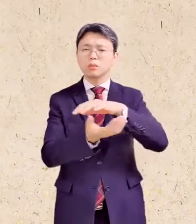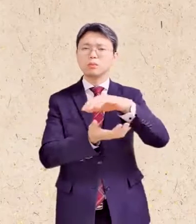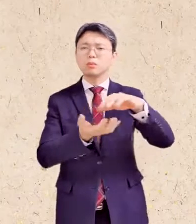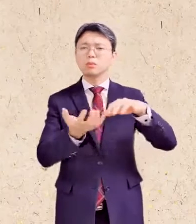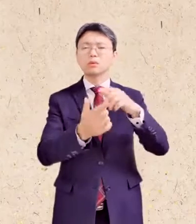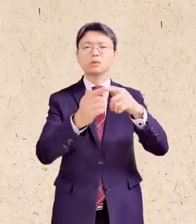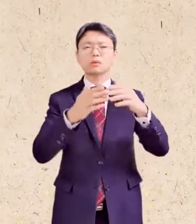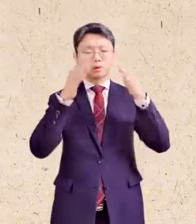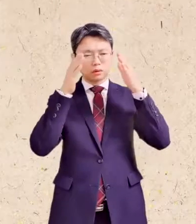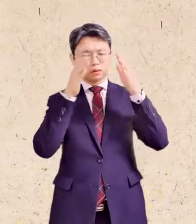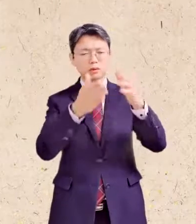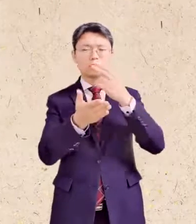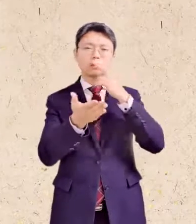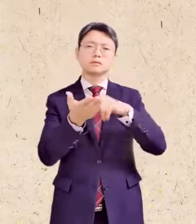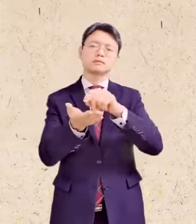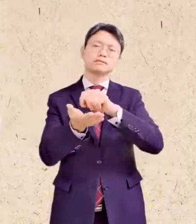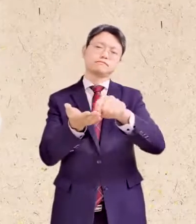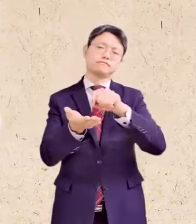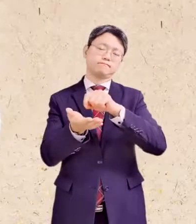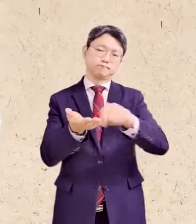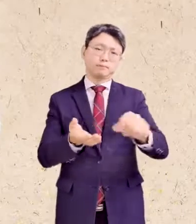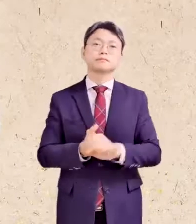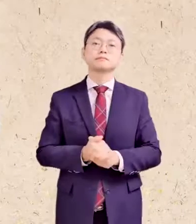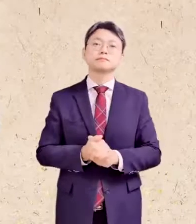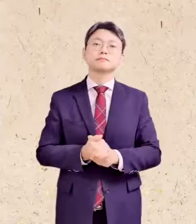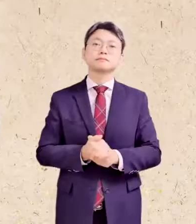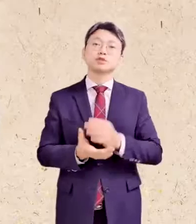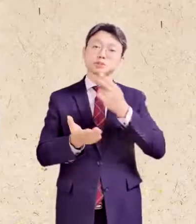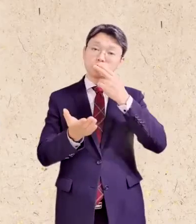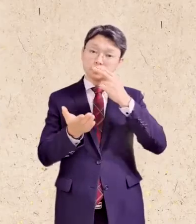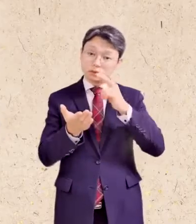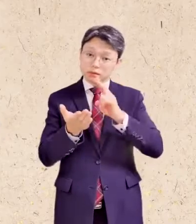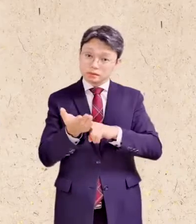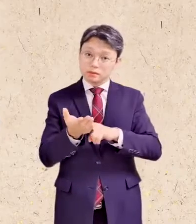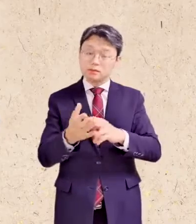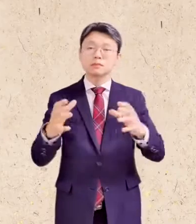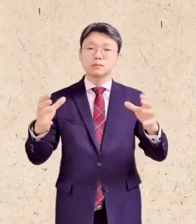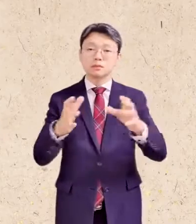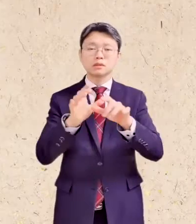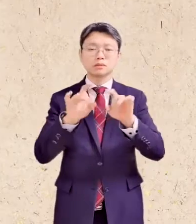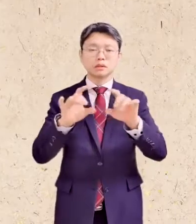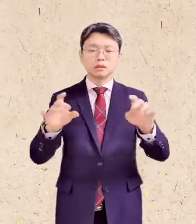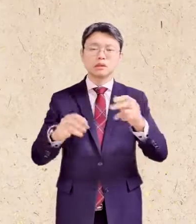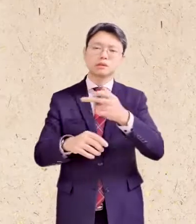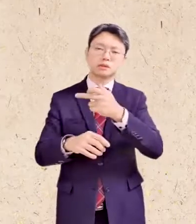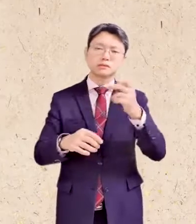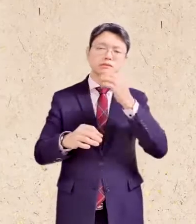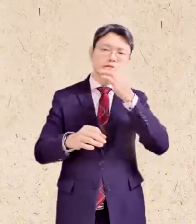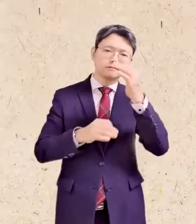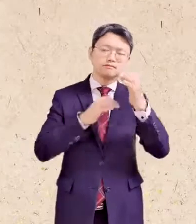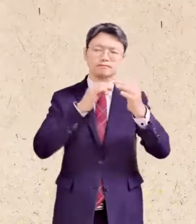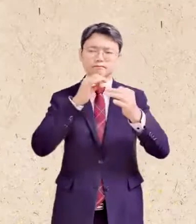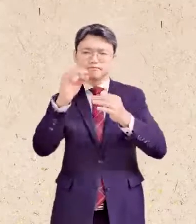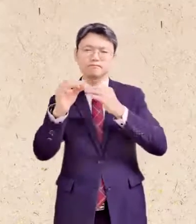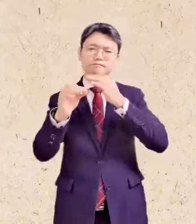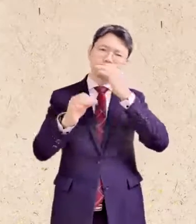요한은 혼란한 교회를 향해 편지를 쓰게 됩니다. 이 편지가 그들의 모임 때마다 큰